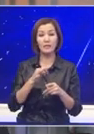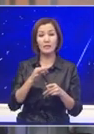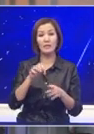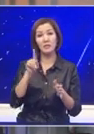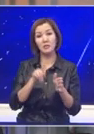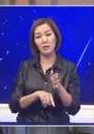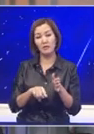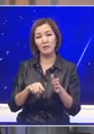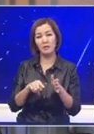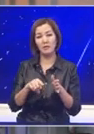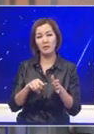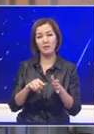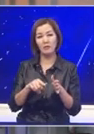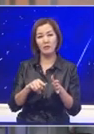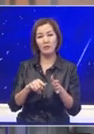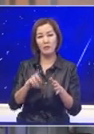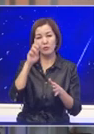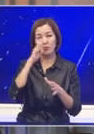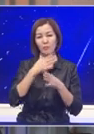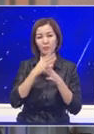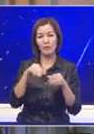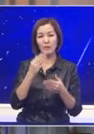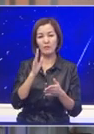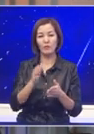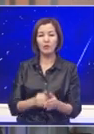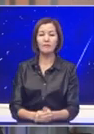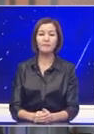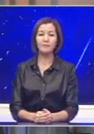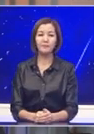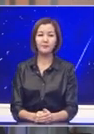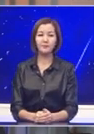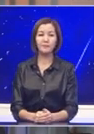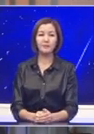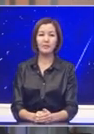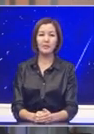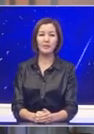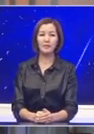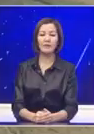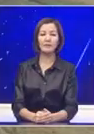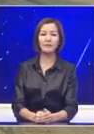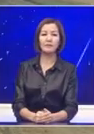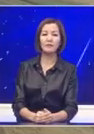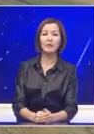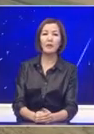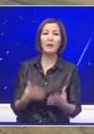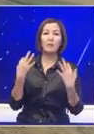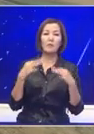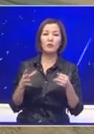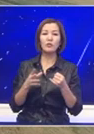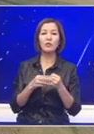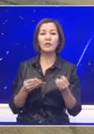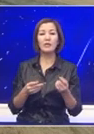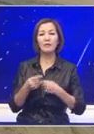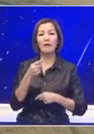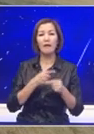50%-ға дейін жеңілдетілген жаңа субсидия береміз, осы арқылы шешілетін болады. Бос жатқан жайылым жерлерді